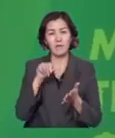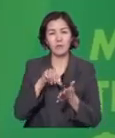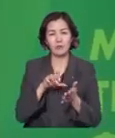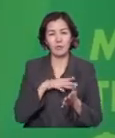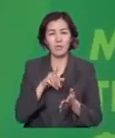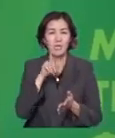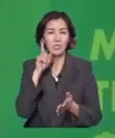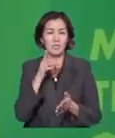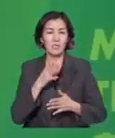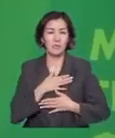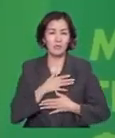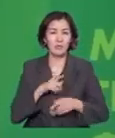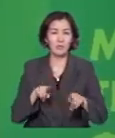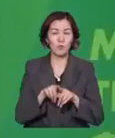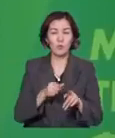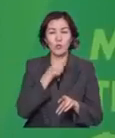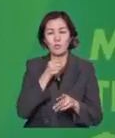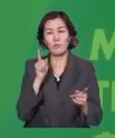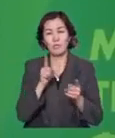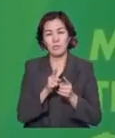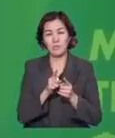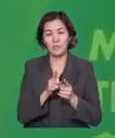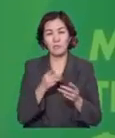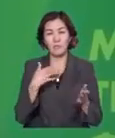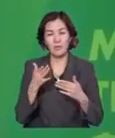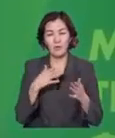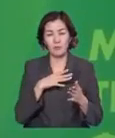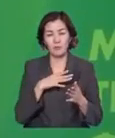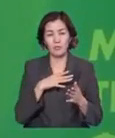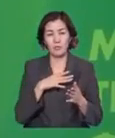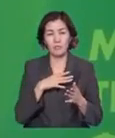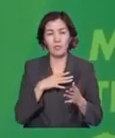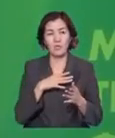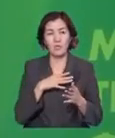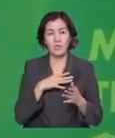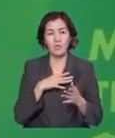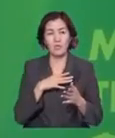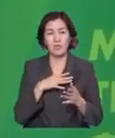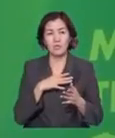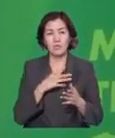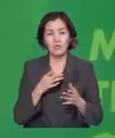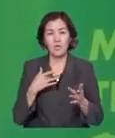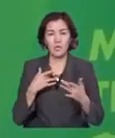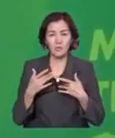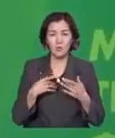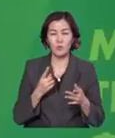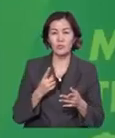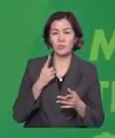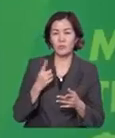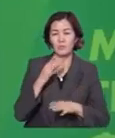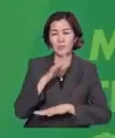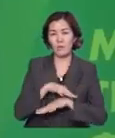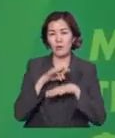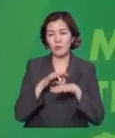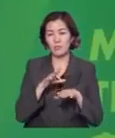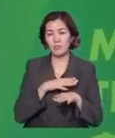емес, бізде өзіміз сияқты үлкендермен кездесіп, пікір алмасып жатырмыз. Оның үстіне біраз майталман мамандар шеберлік сабақтарын